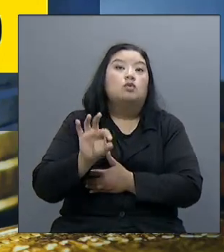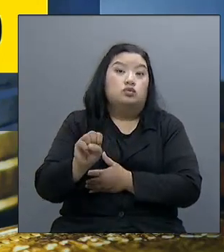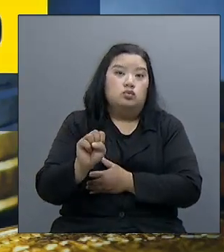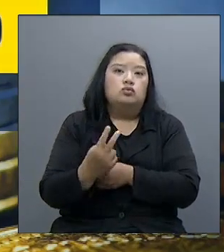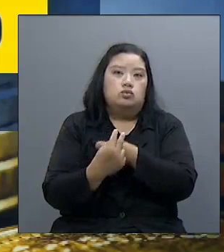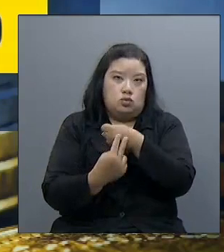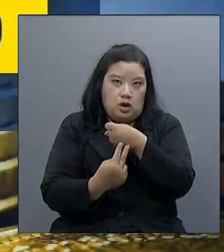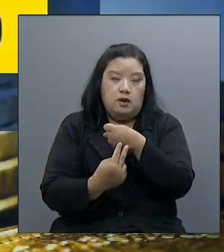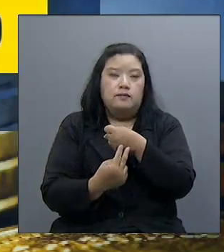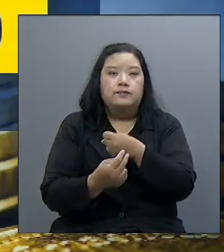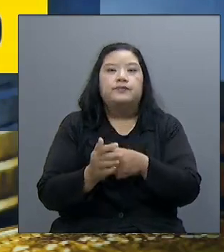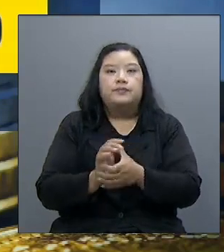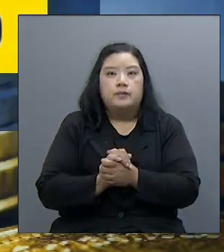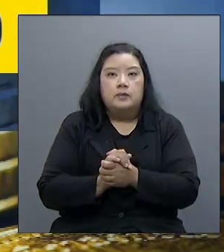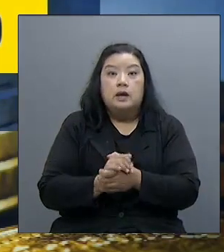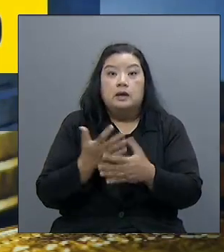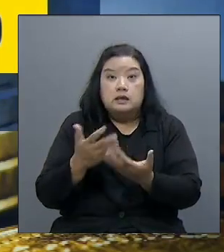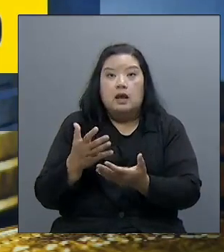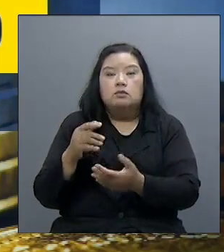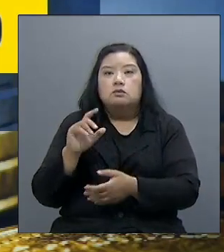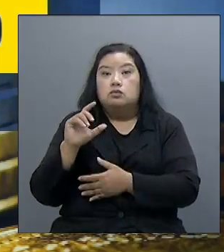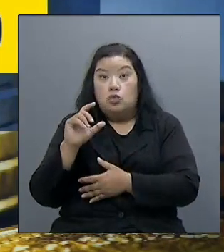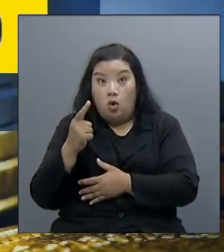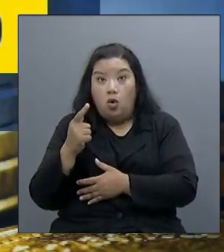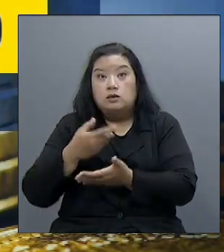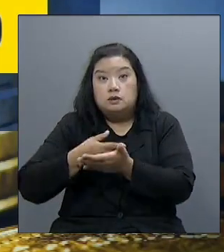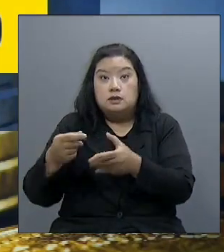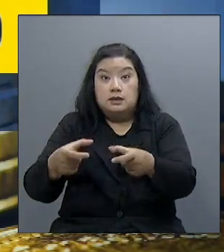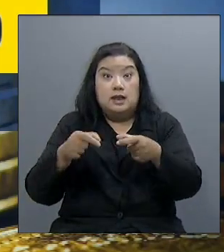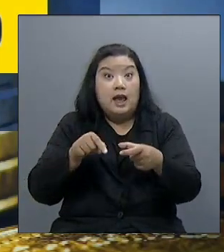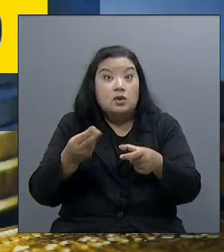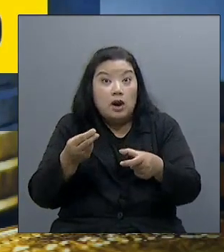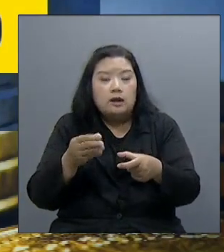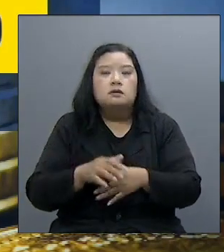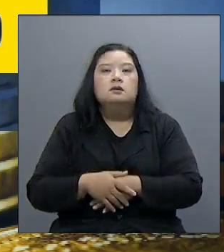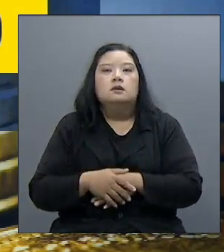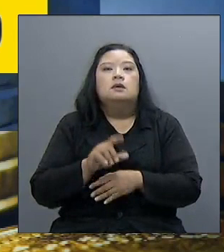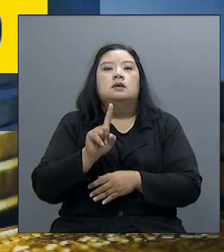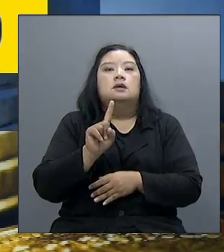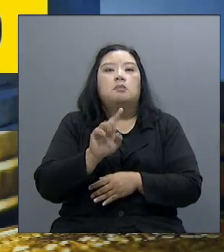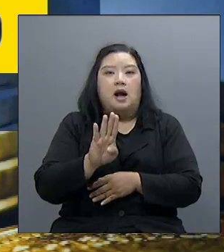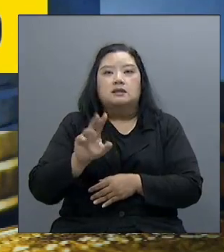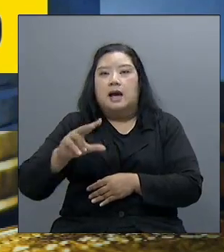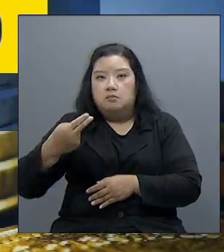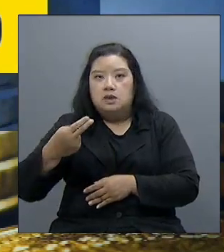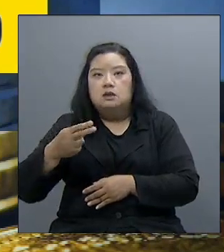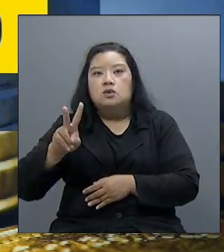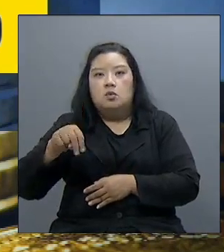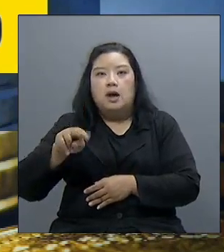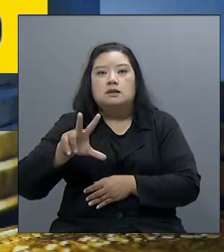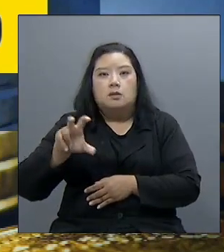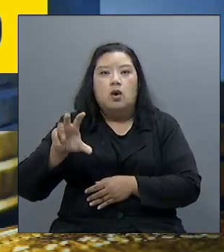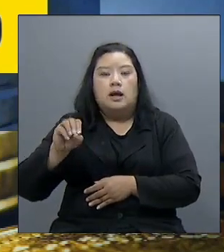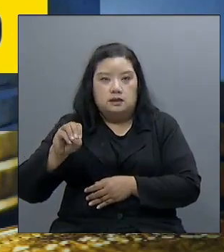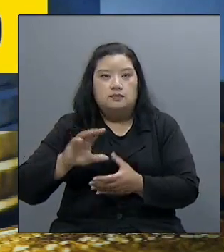สหรัฐต่อออนซ์ค่ะโดยราคารับซื้อทองคำแท่งอยู่ที่บาทละ3,300บาท